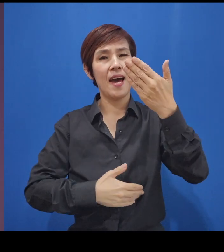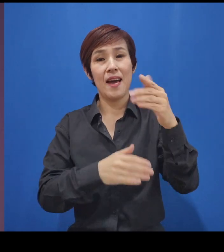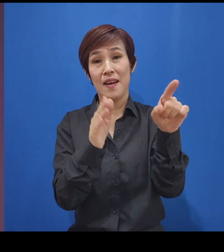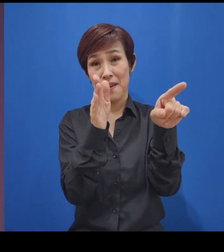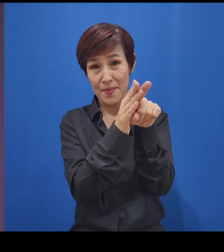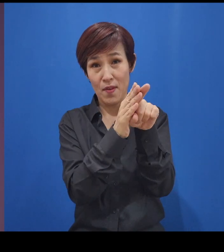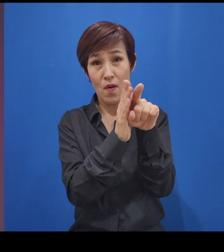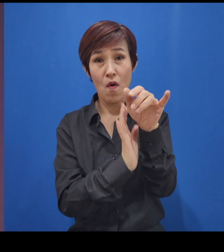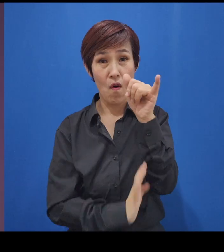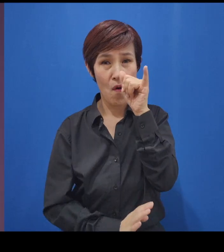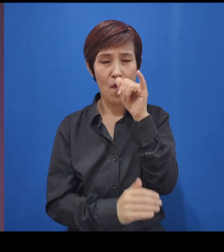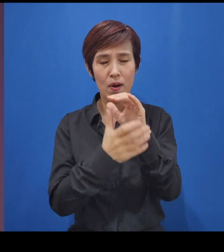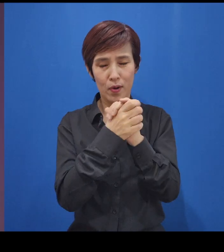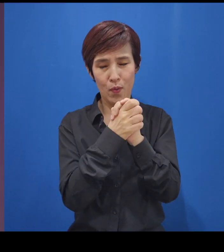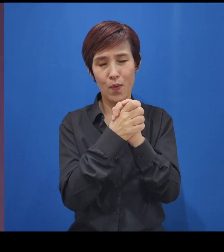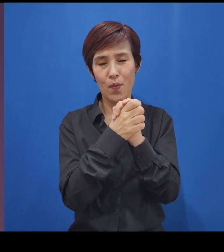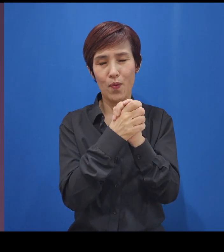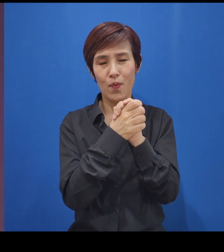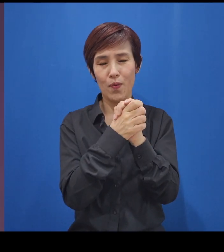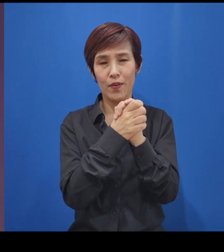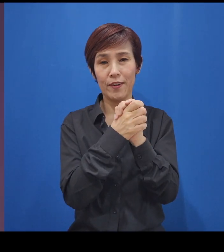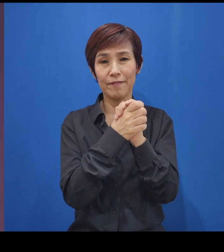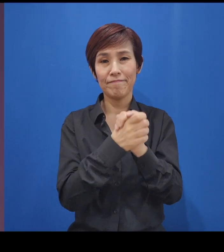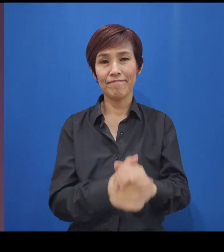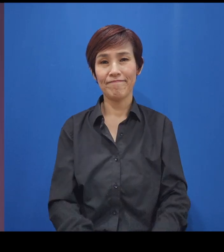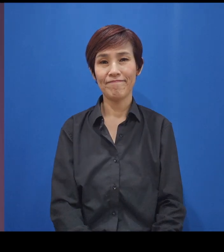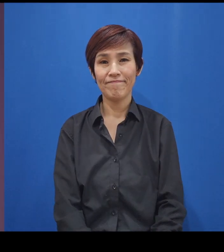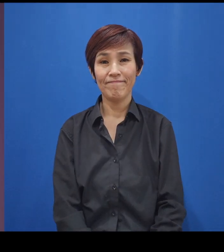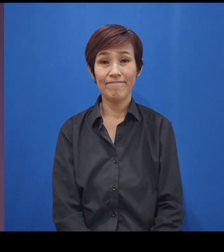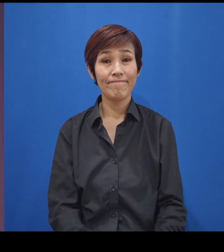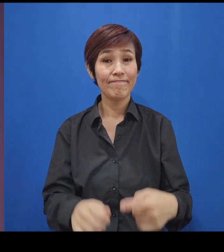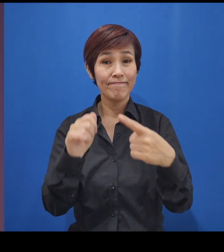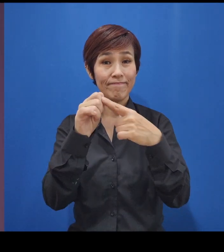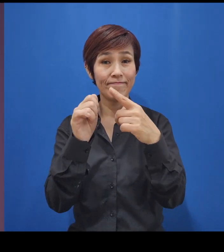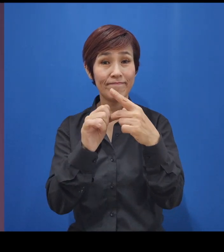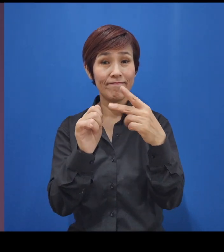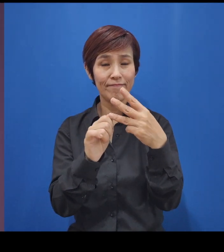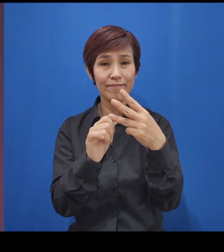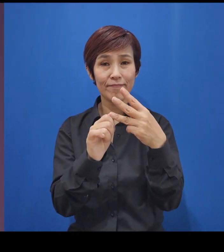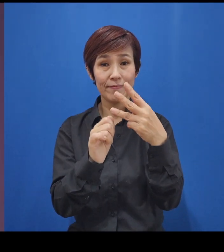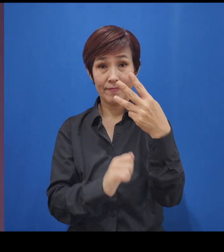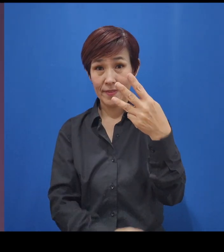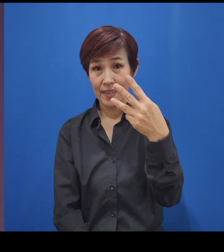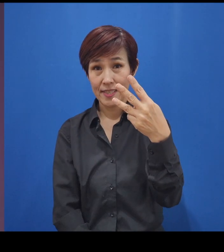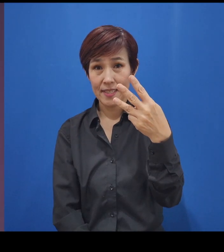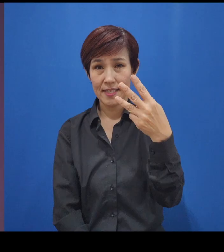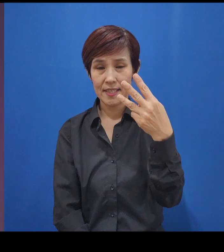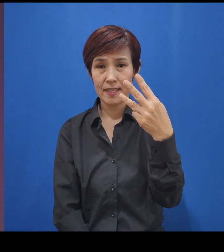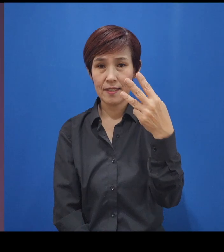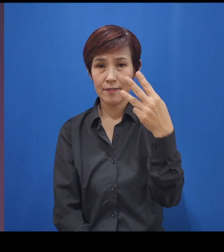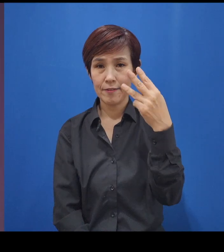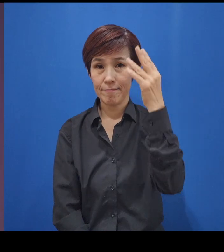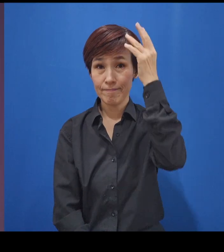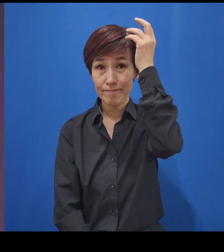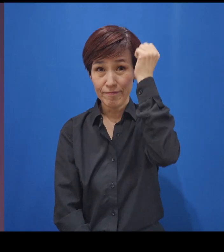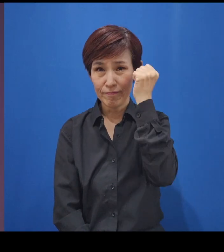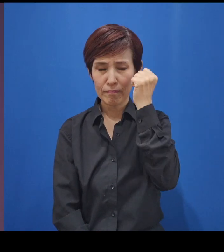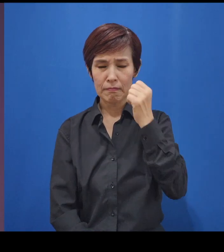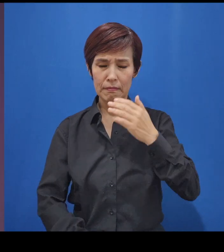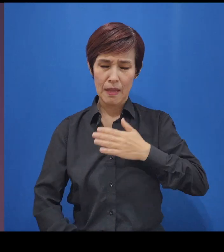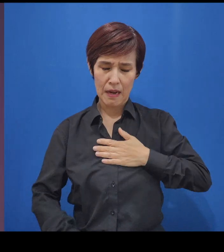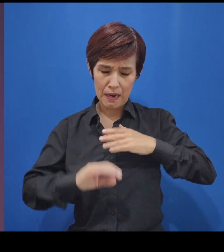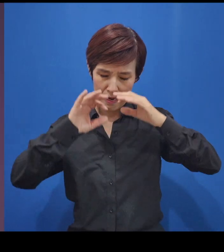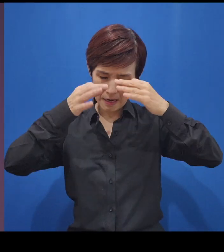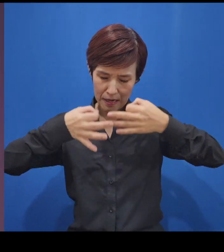확신, 믿음이 있는 사람들이 기도하는 줄 믿습니다. 우리는 이 세 가지 지식을 가지고 나는